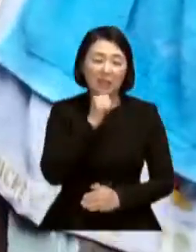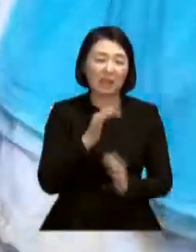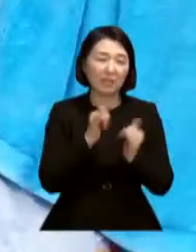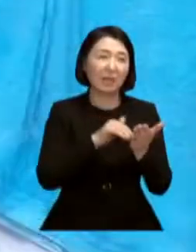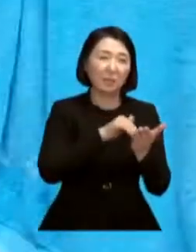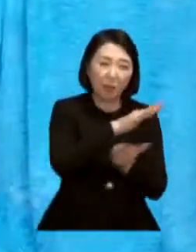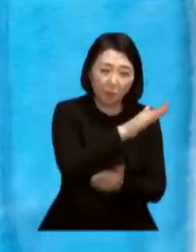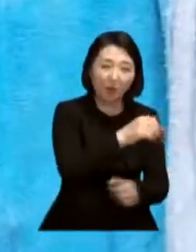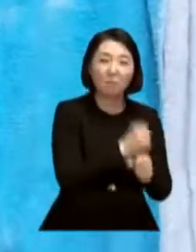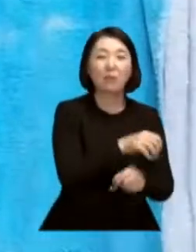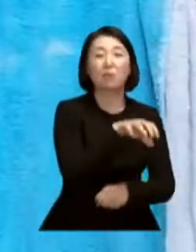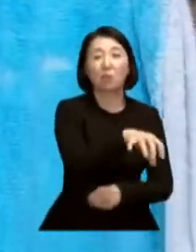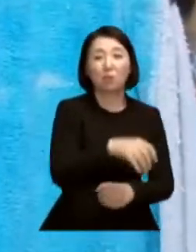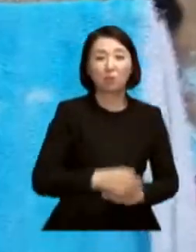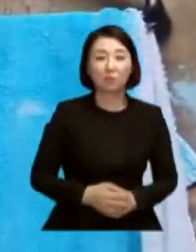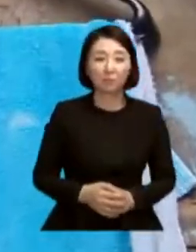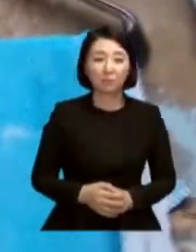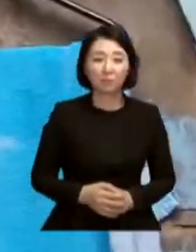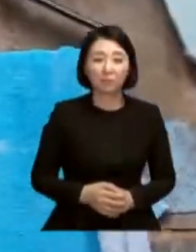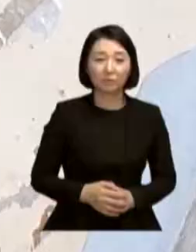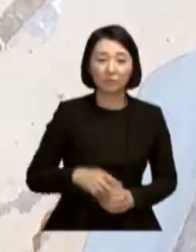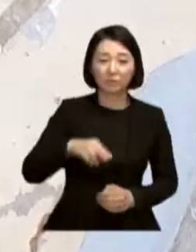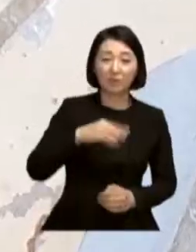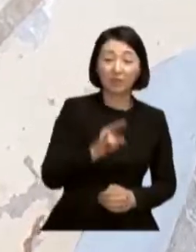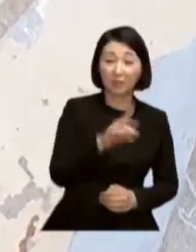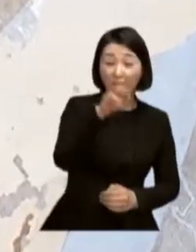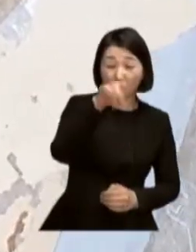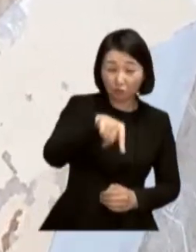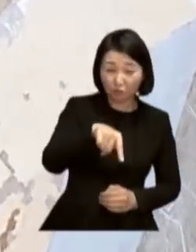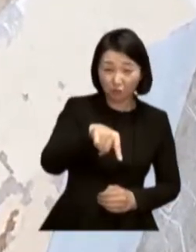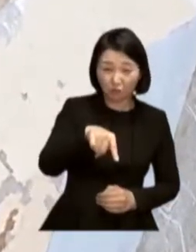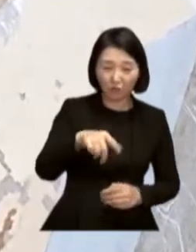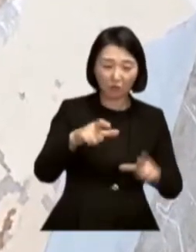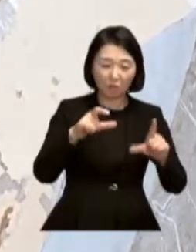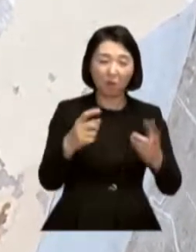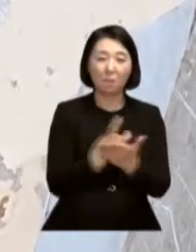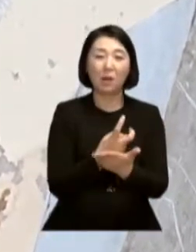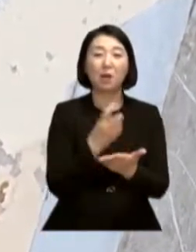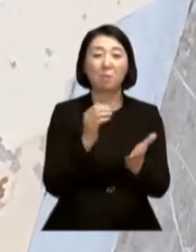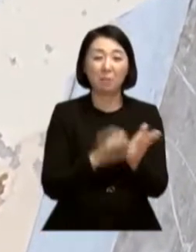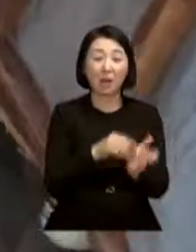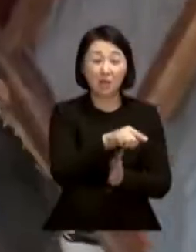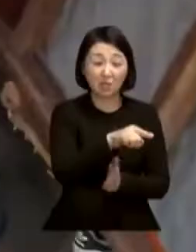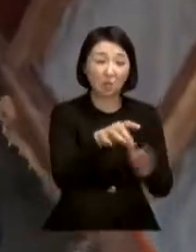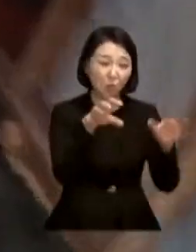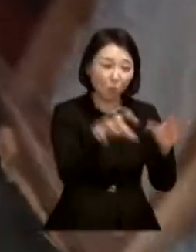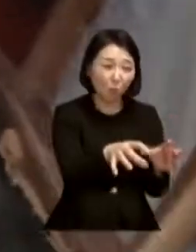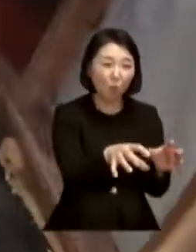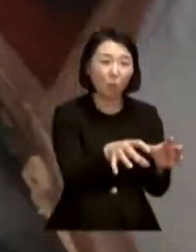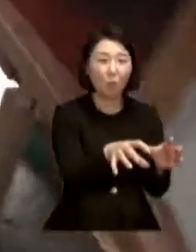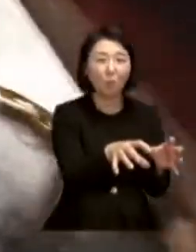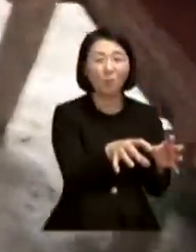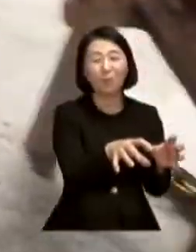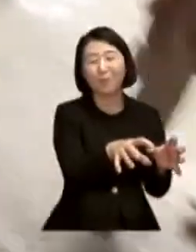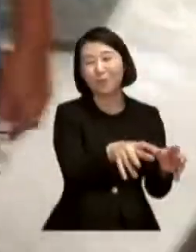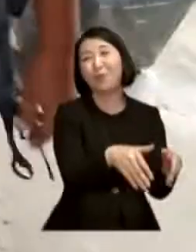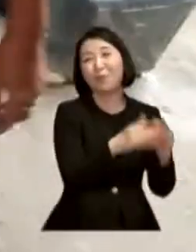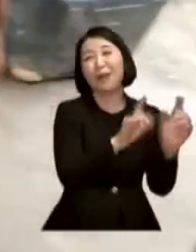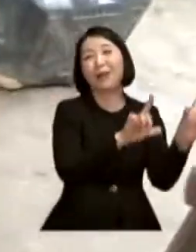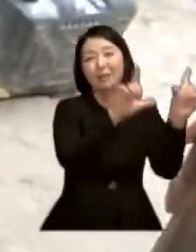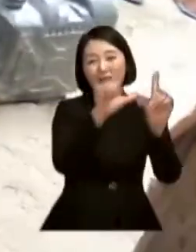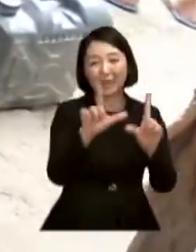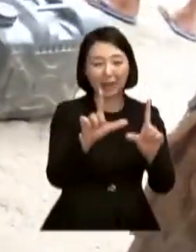세부의 도시계획으로 갈 곳 없는 이들이 모여 사는 이 골짜기에도 교회가 세워지며 소망이 싹트고 있다.